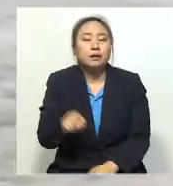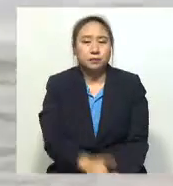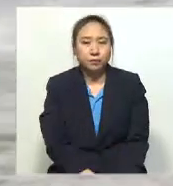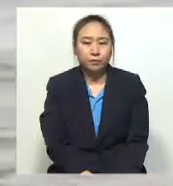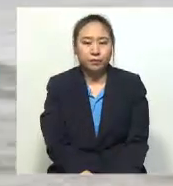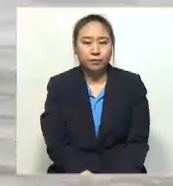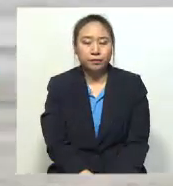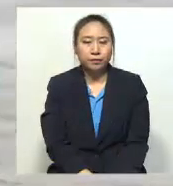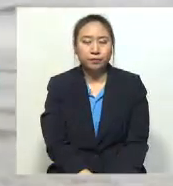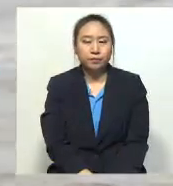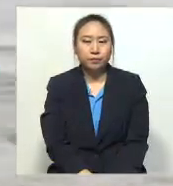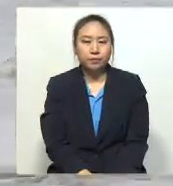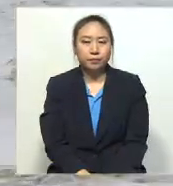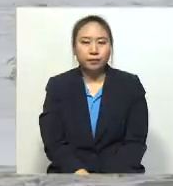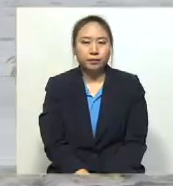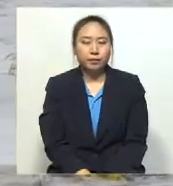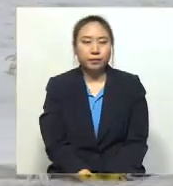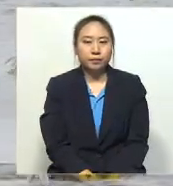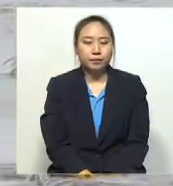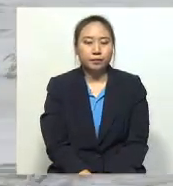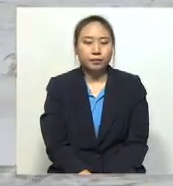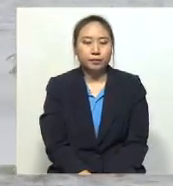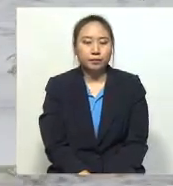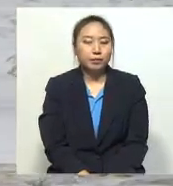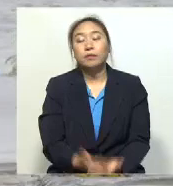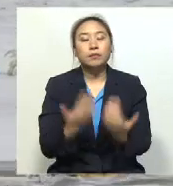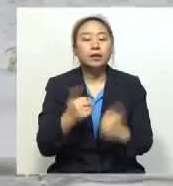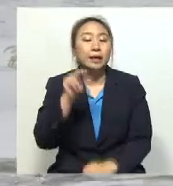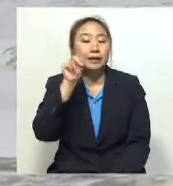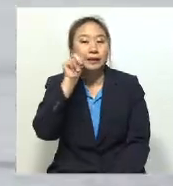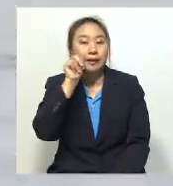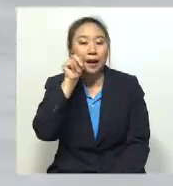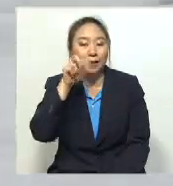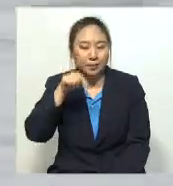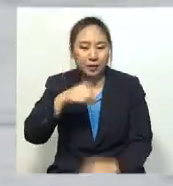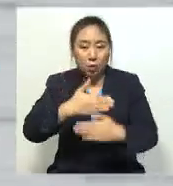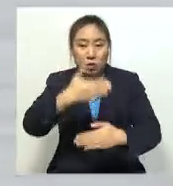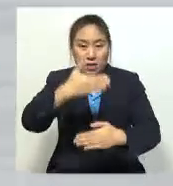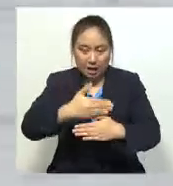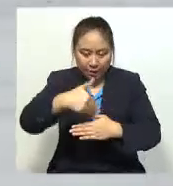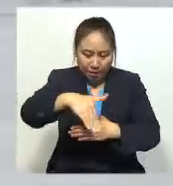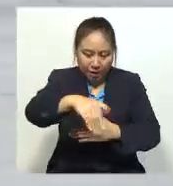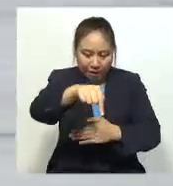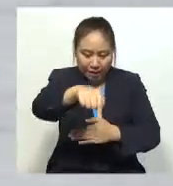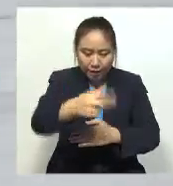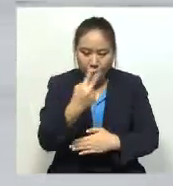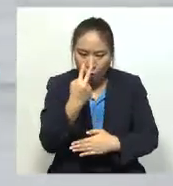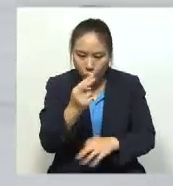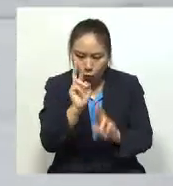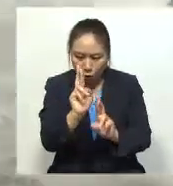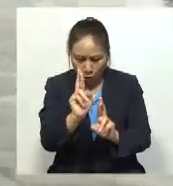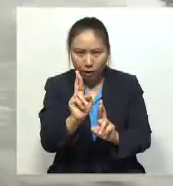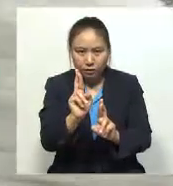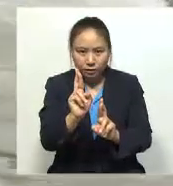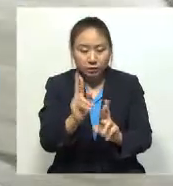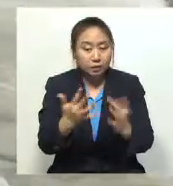ช้ชีวิตปกติ ค่ะ ซึ่งล่าสุดสภาพน้ำในพื้นที่ท้ายเขื่อนยังคงอยู่ในเกณฑ์ที่ต้องเฝ้าระวังแม้ว่